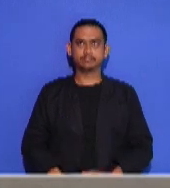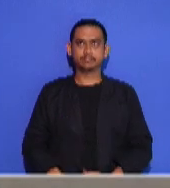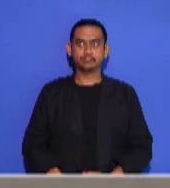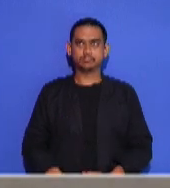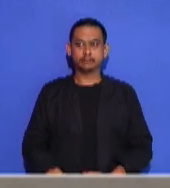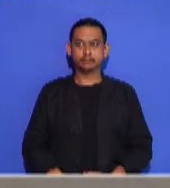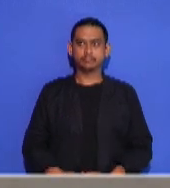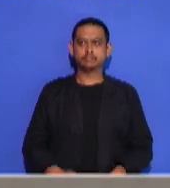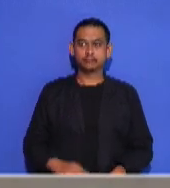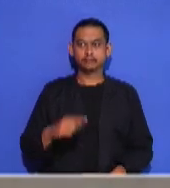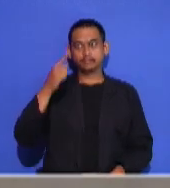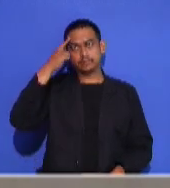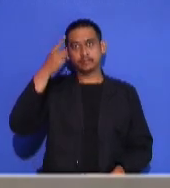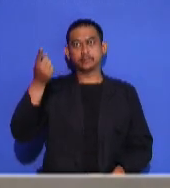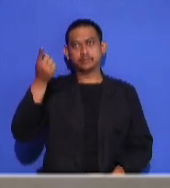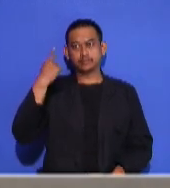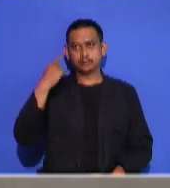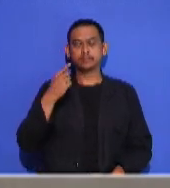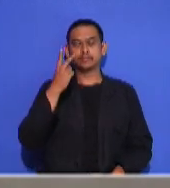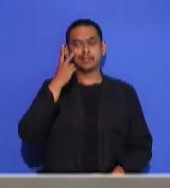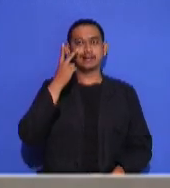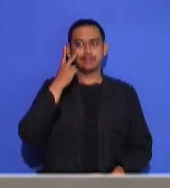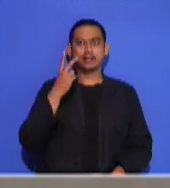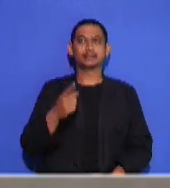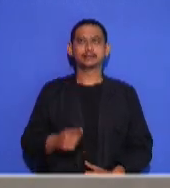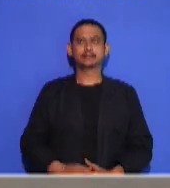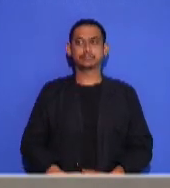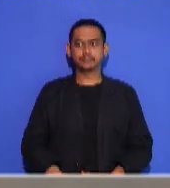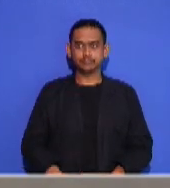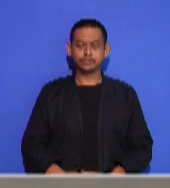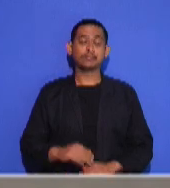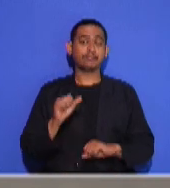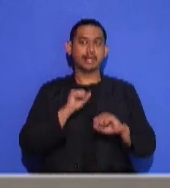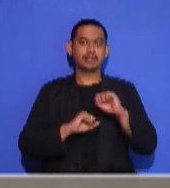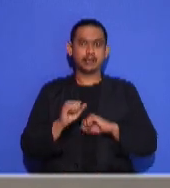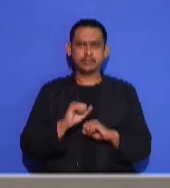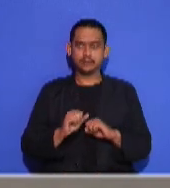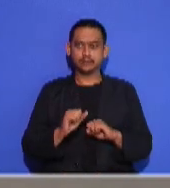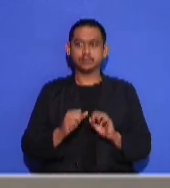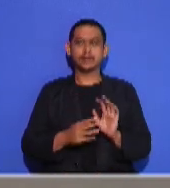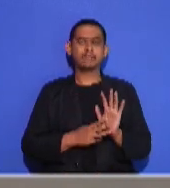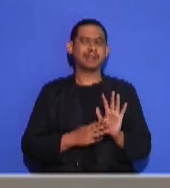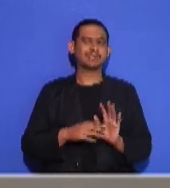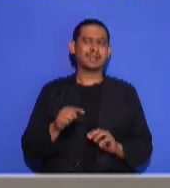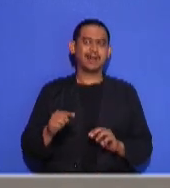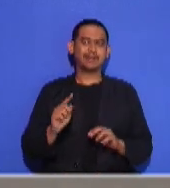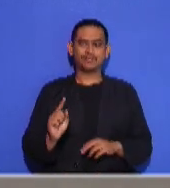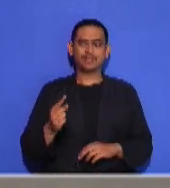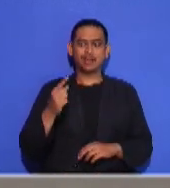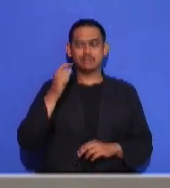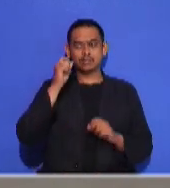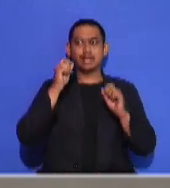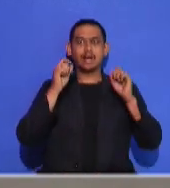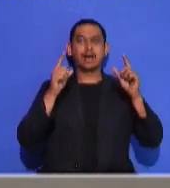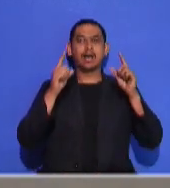e akan terus-menerus mencoba lakukan penanganan permasalahan ini baik dari sisi penyadaran